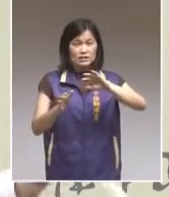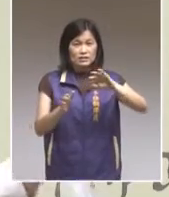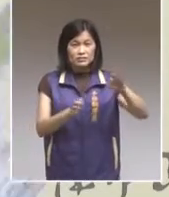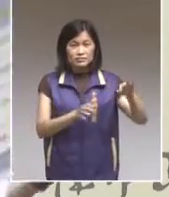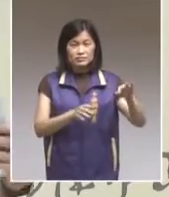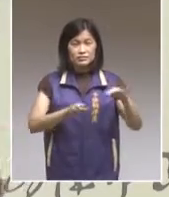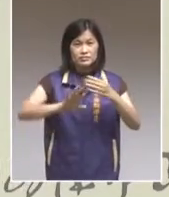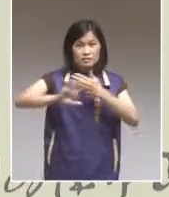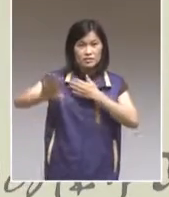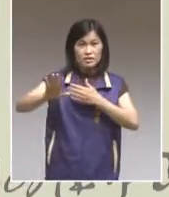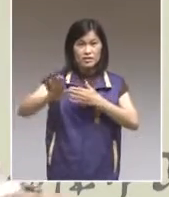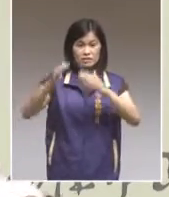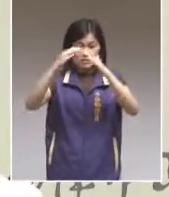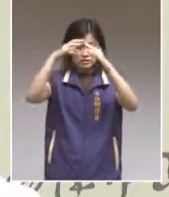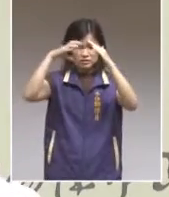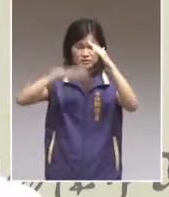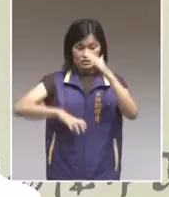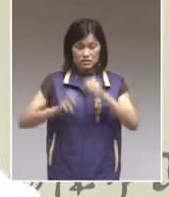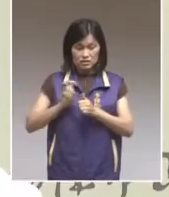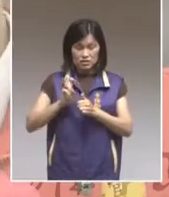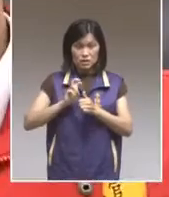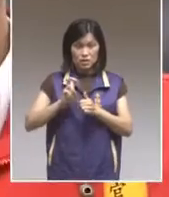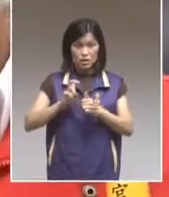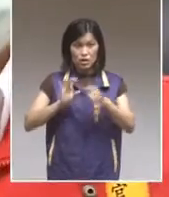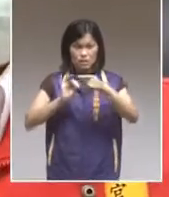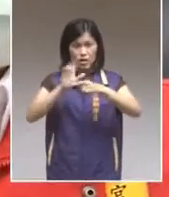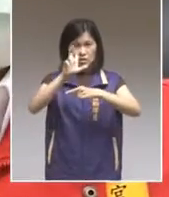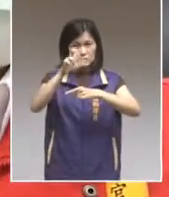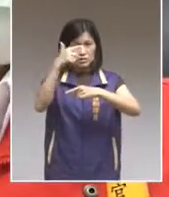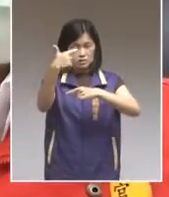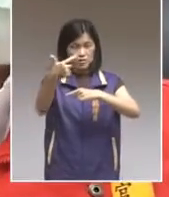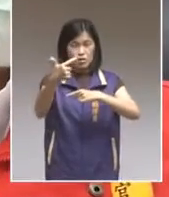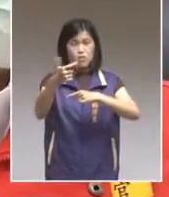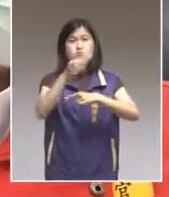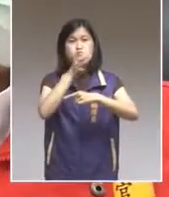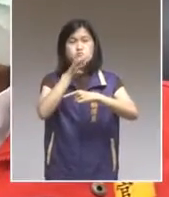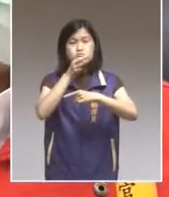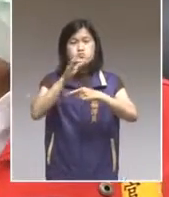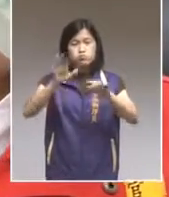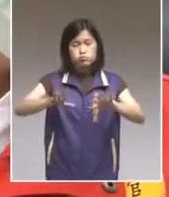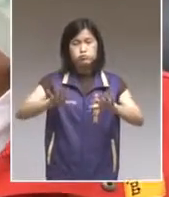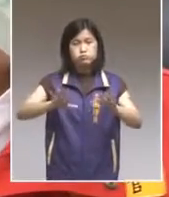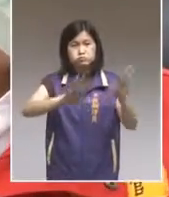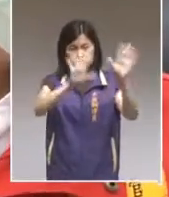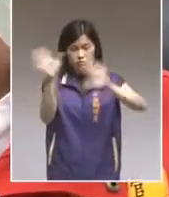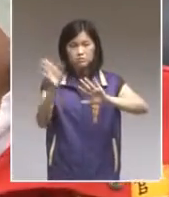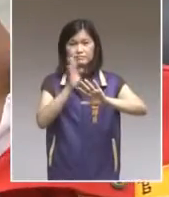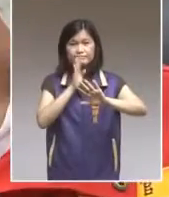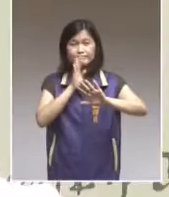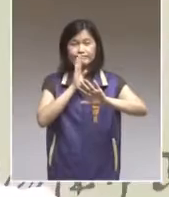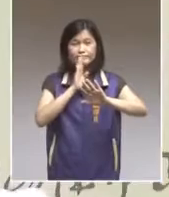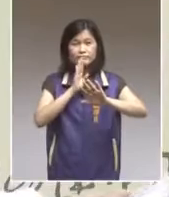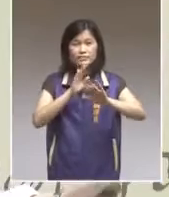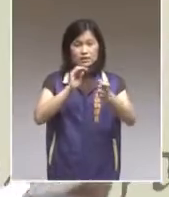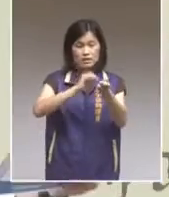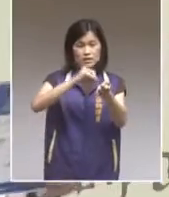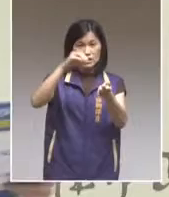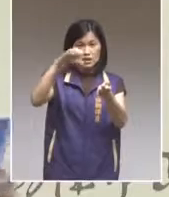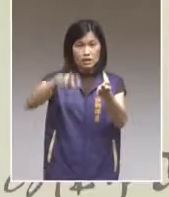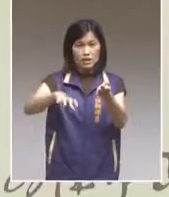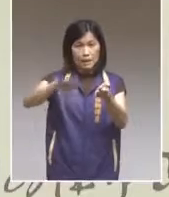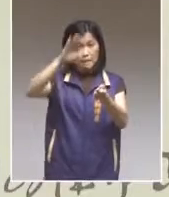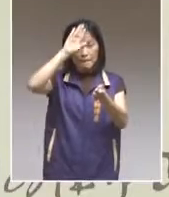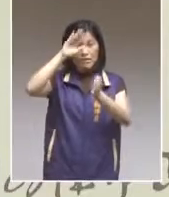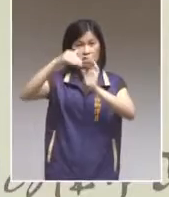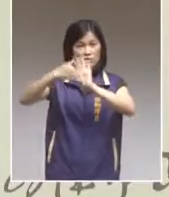我们在居家照护的量能、哦、是 76%、哦、在目前的状况、哦、那医院防疫